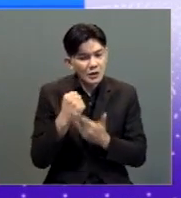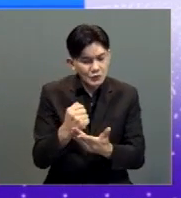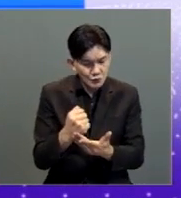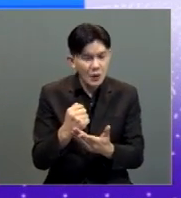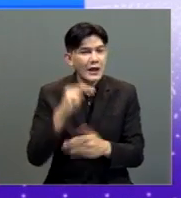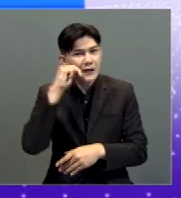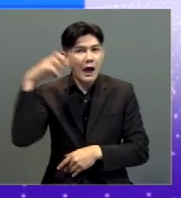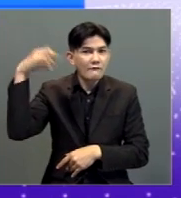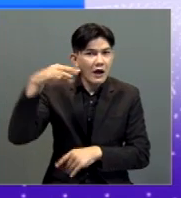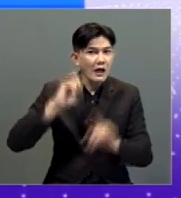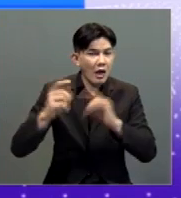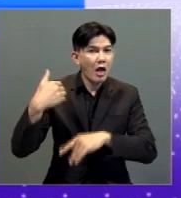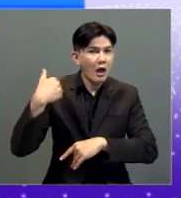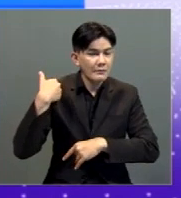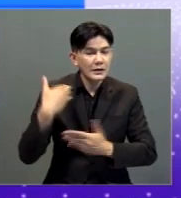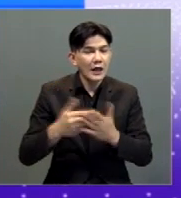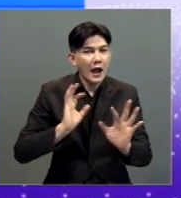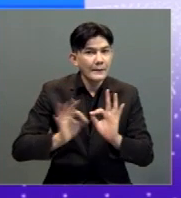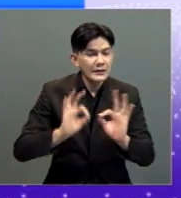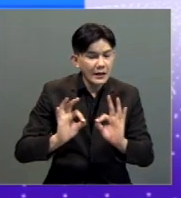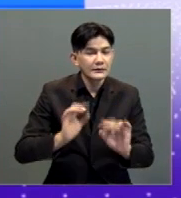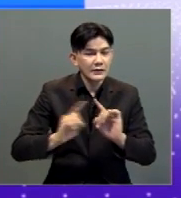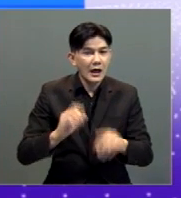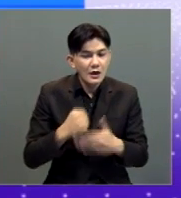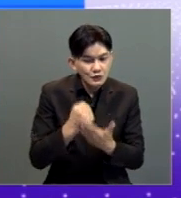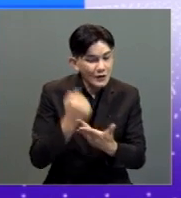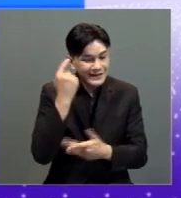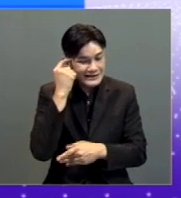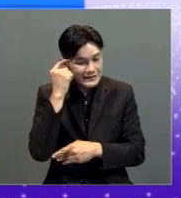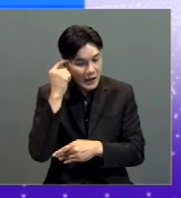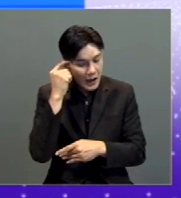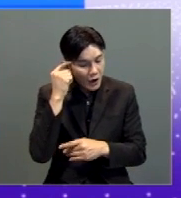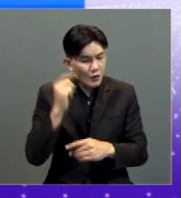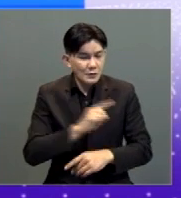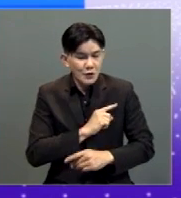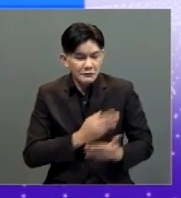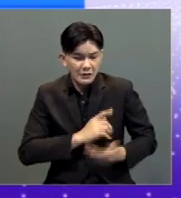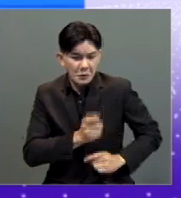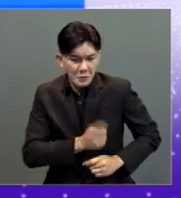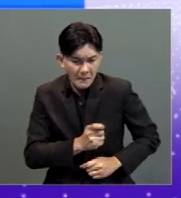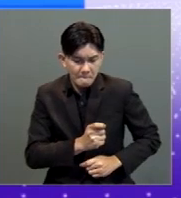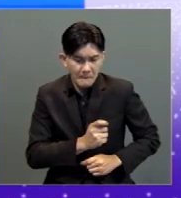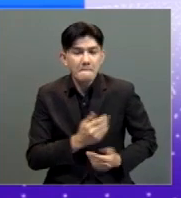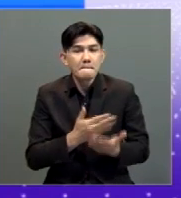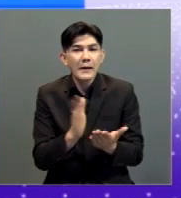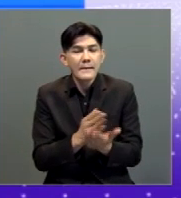ระบบสาธารณูปโภคเรื่องของการลดค่าใช้จ่ายค่าไฟก็จะเป็นการแบ่งเบาภาระความกลุ้มอก